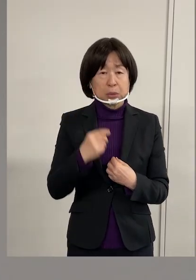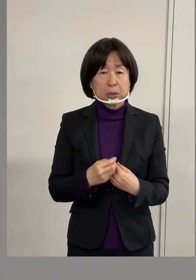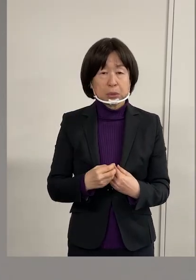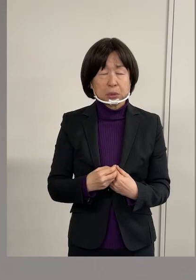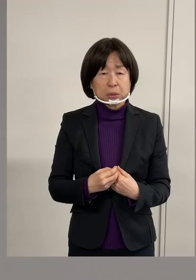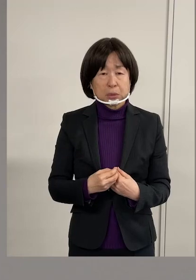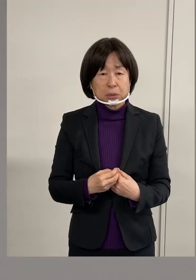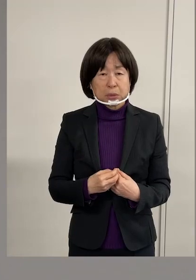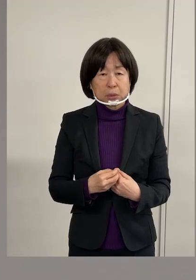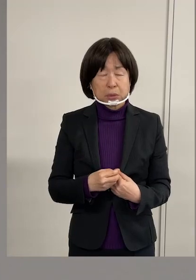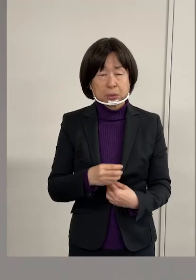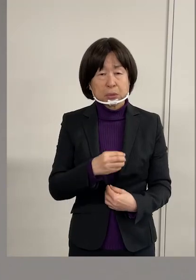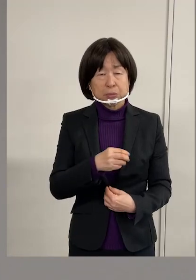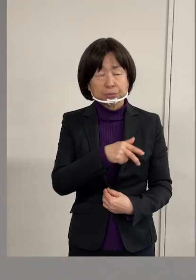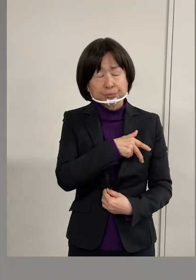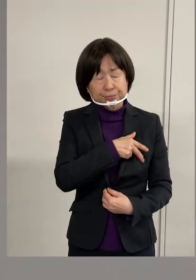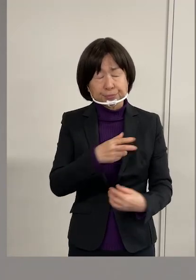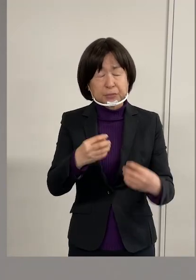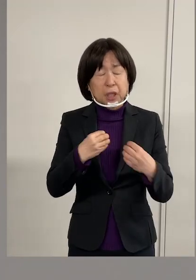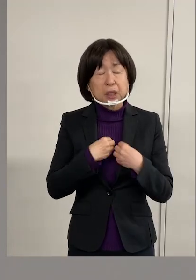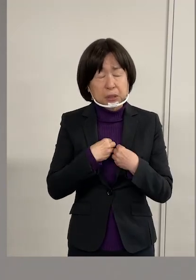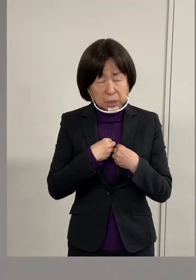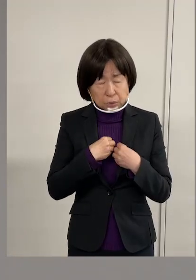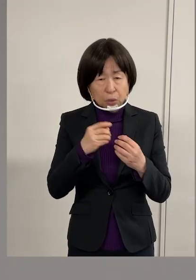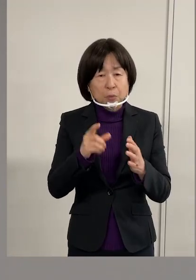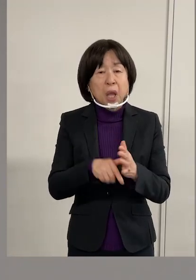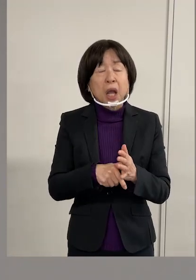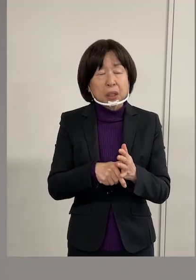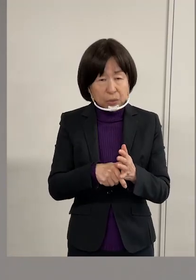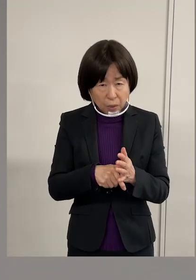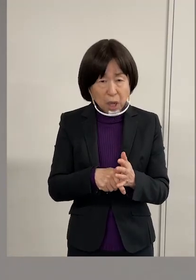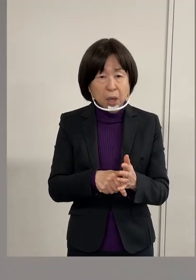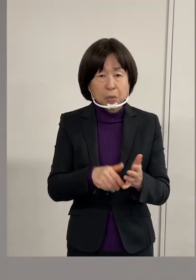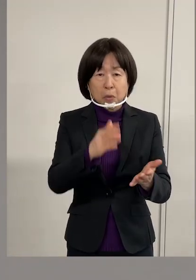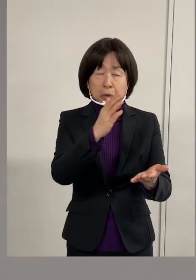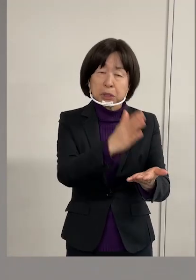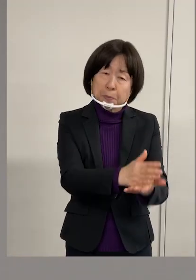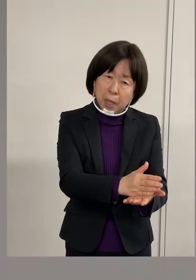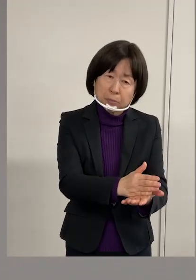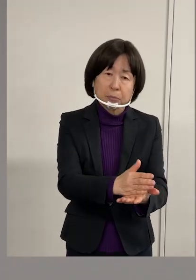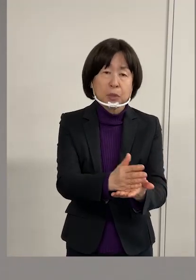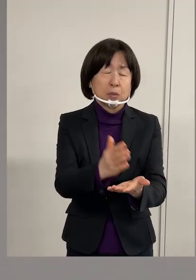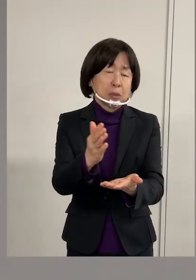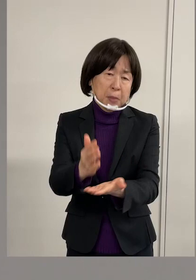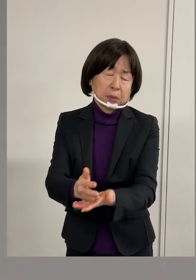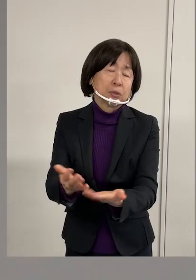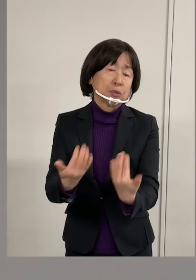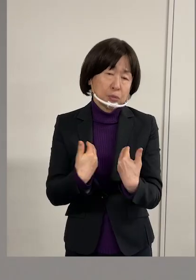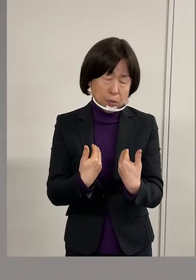あ、そこをちょっと懸念してると思うんで、そのあたりの調整の関係もあります。